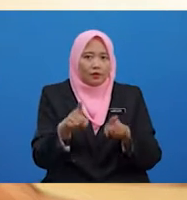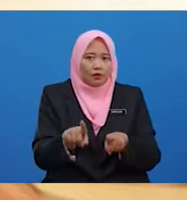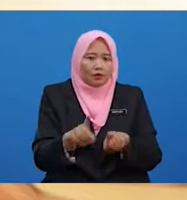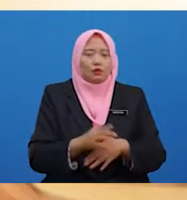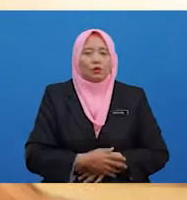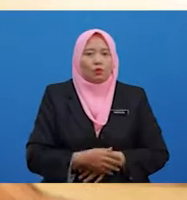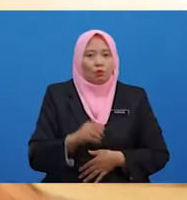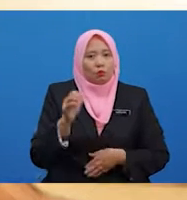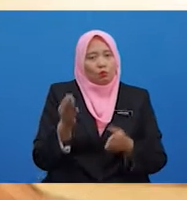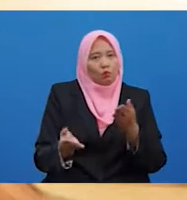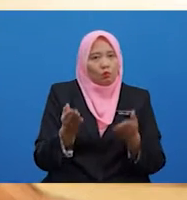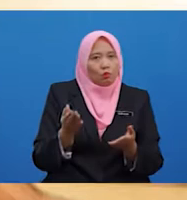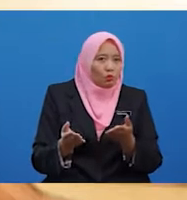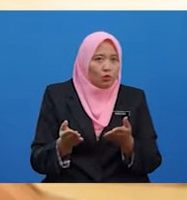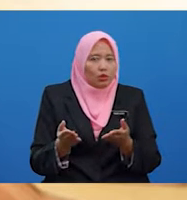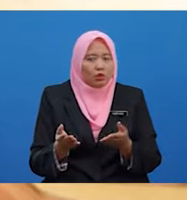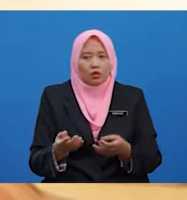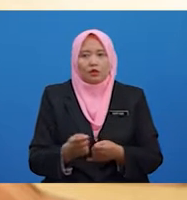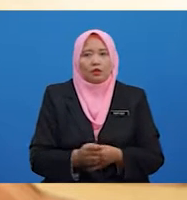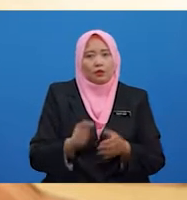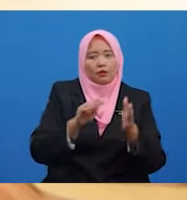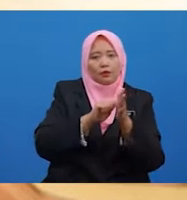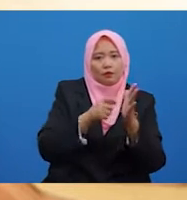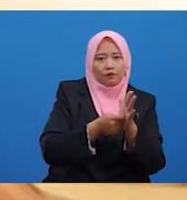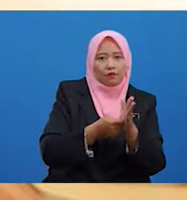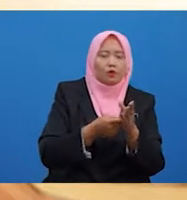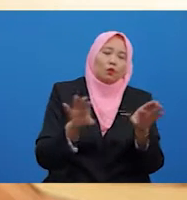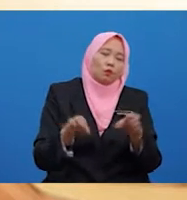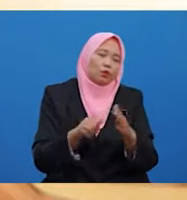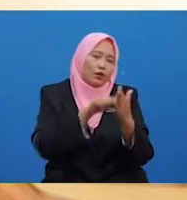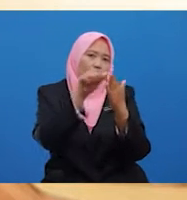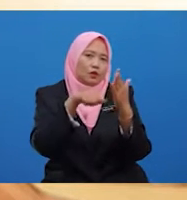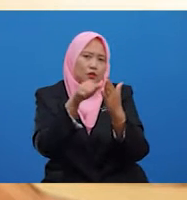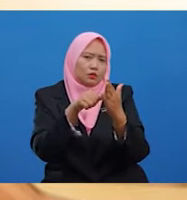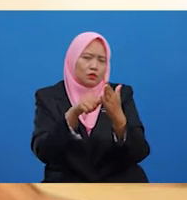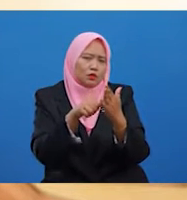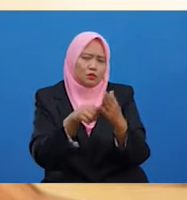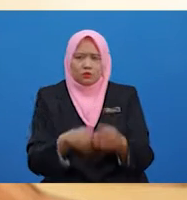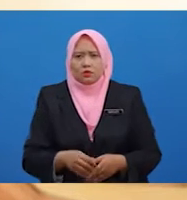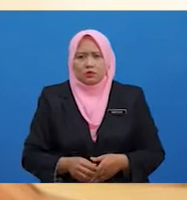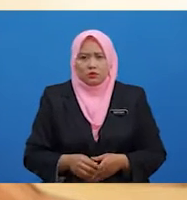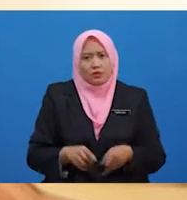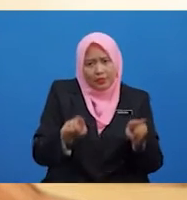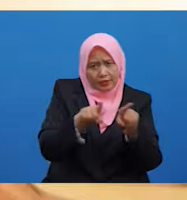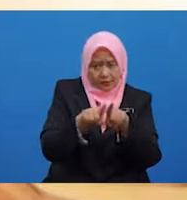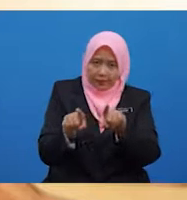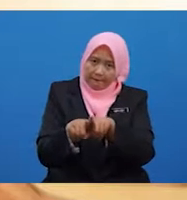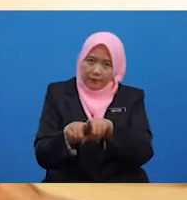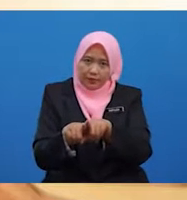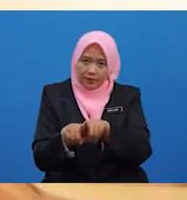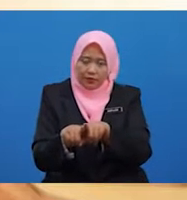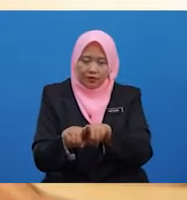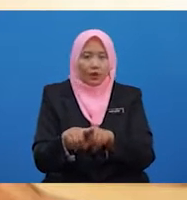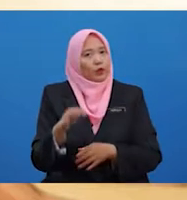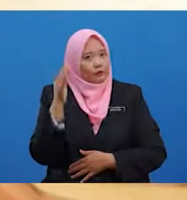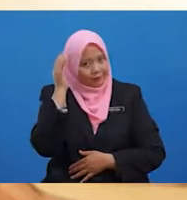keadaan, tafsirkan atau buat analisis? Adakah sama ya para pelajar? Cuba kamu fikirkan